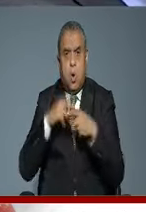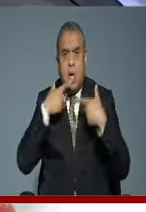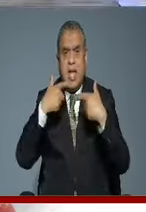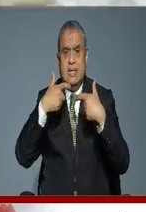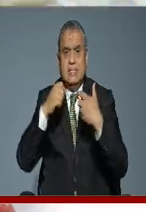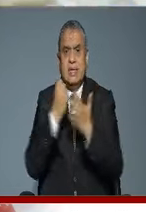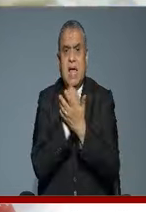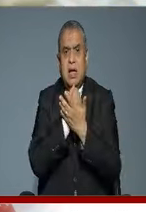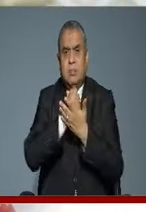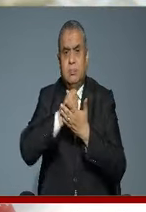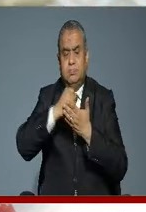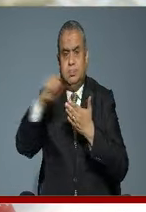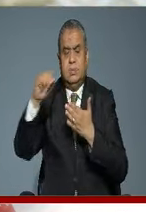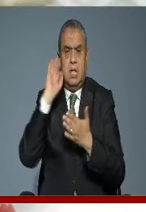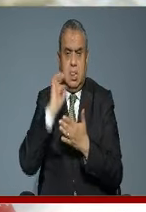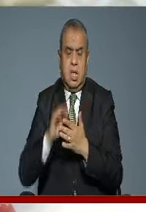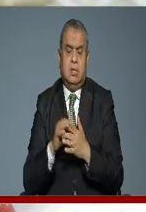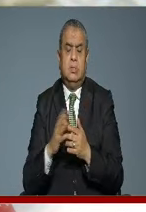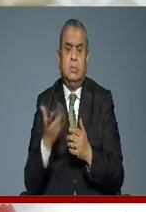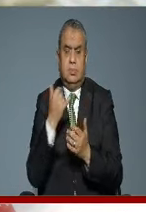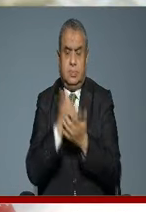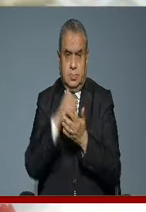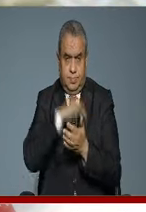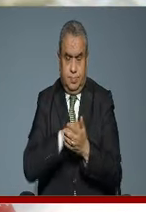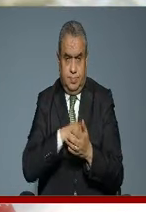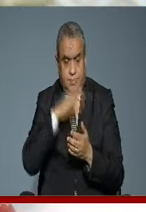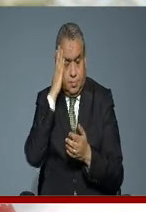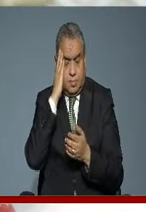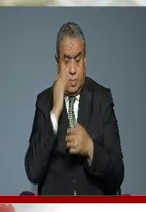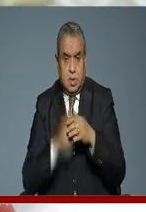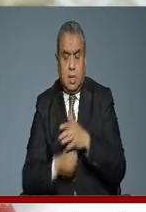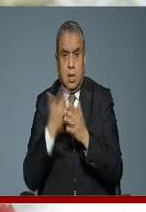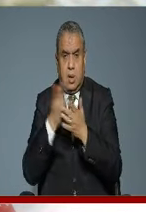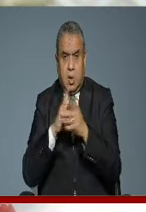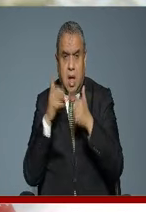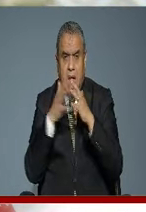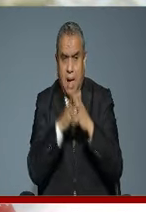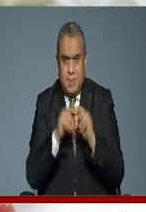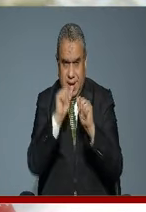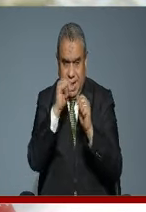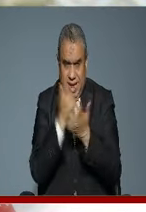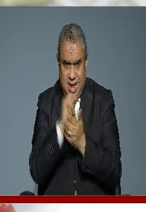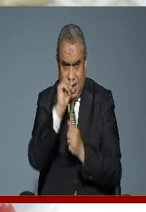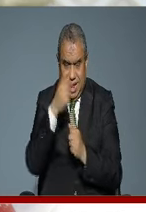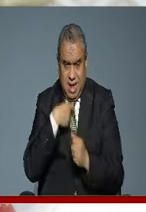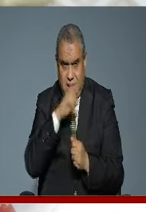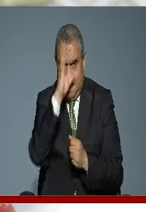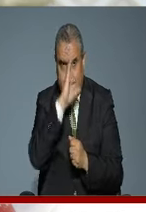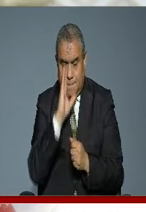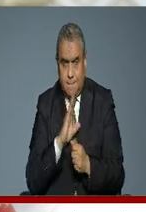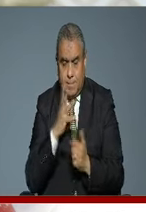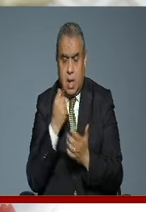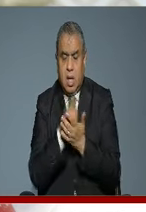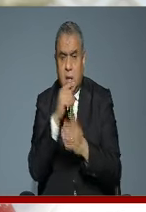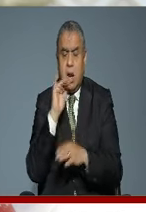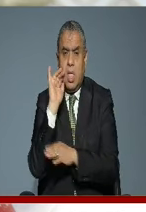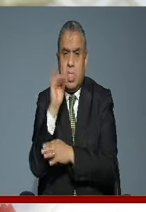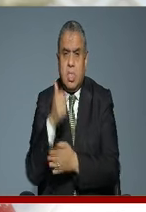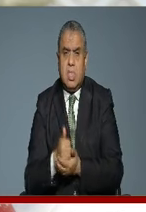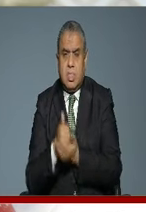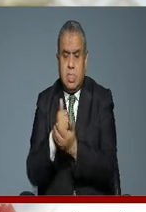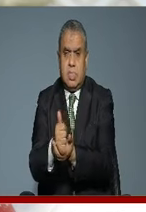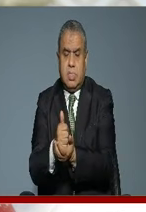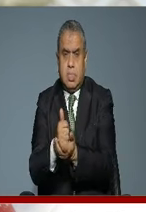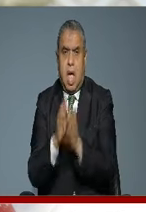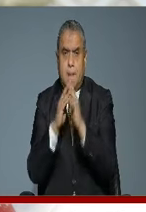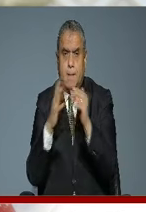الأوسط، ونحن لدينا نفس المبادرة في أمريكا الجنوبية، ونحن نعول على دعم مصر في